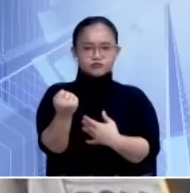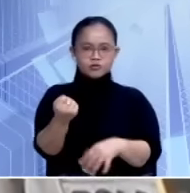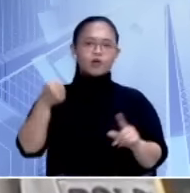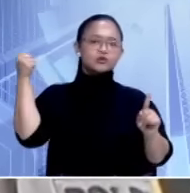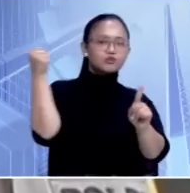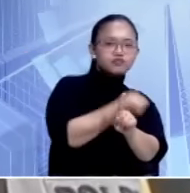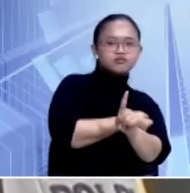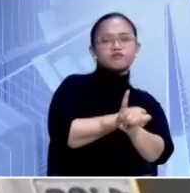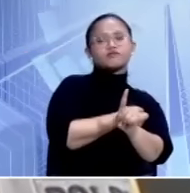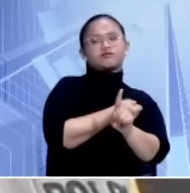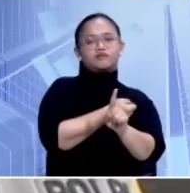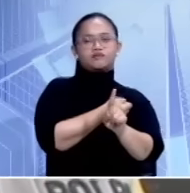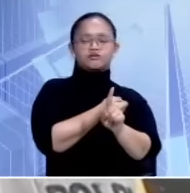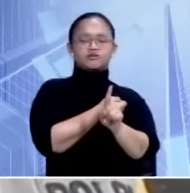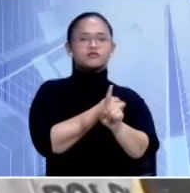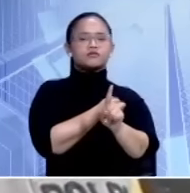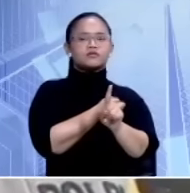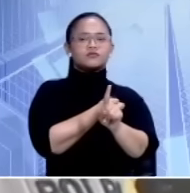parang yang langsung